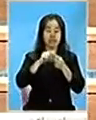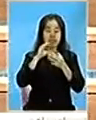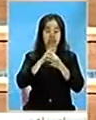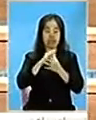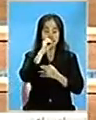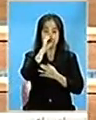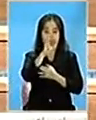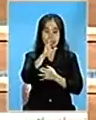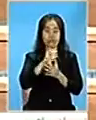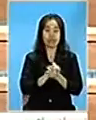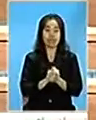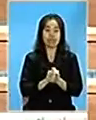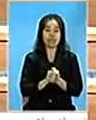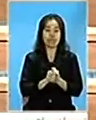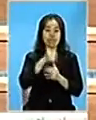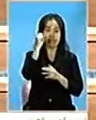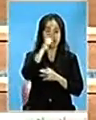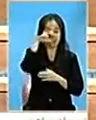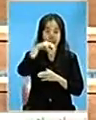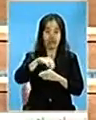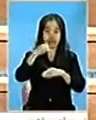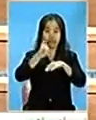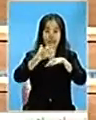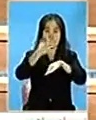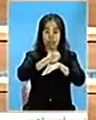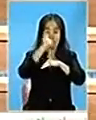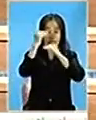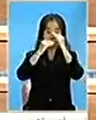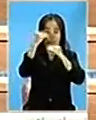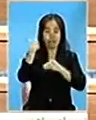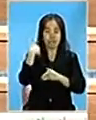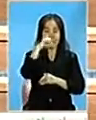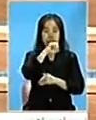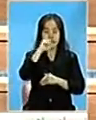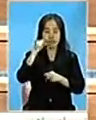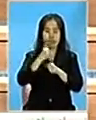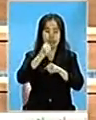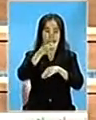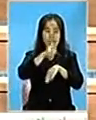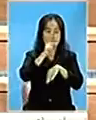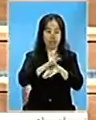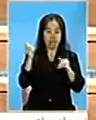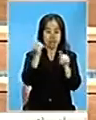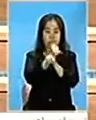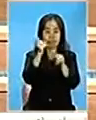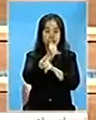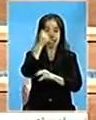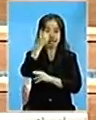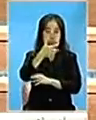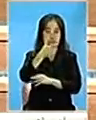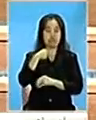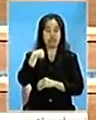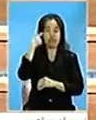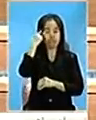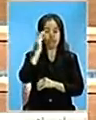ว่าในสภาผู้แทนราษฎรมีบุคคลทำหน้าที่ประธาน3ท่านและพวกเราเชื่อว่าคนที่เป็นธรรมที่สุด